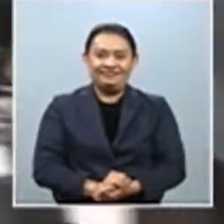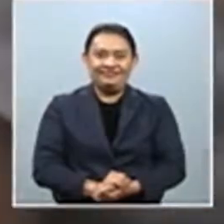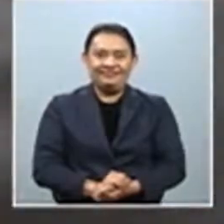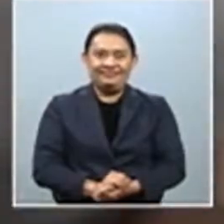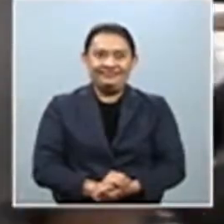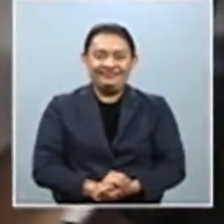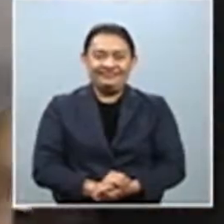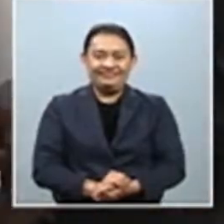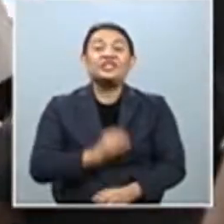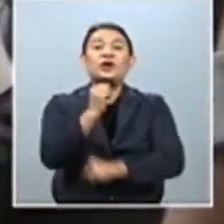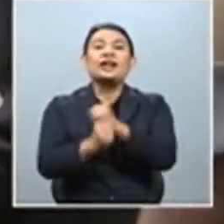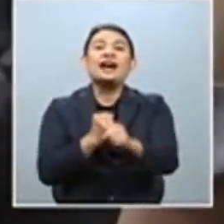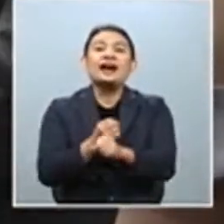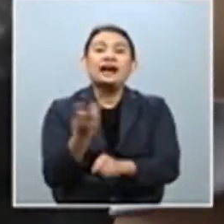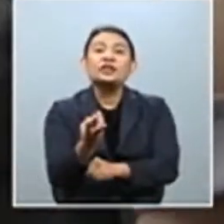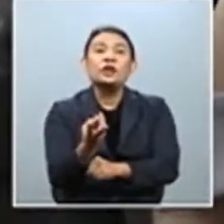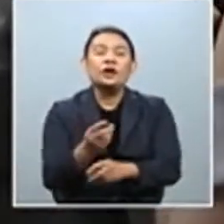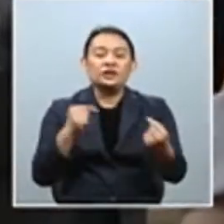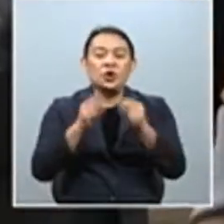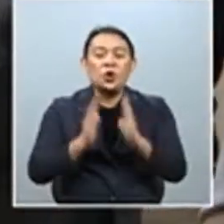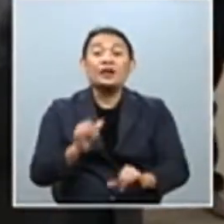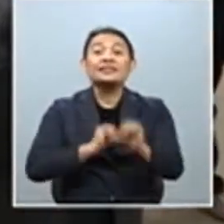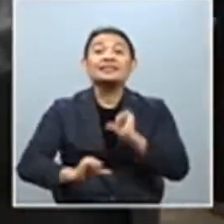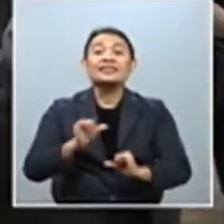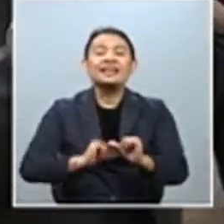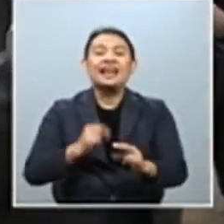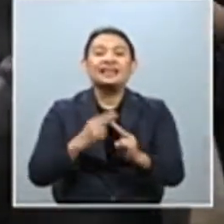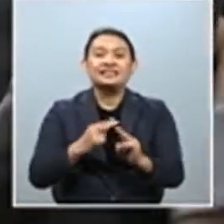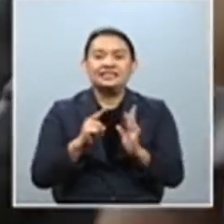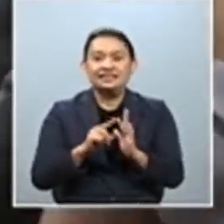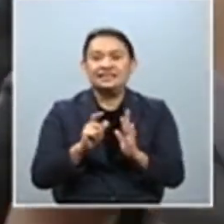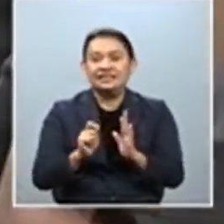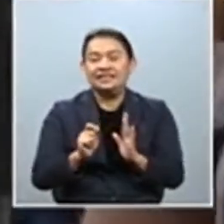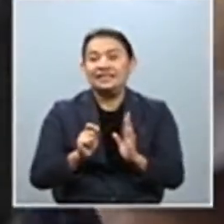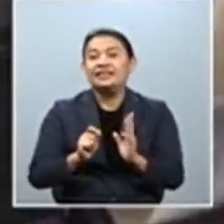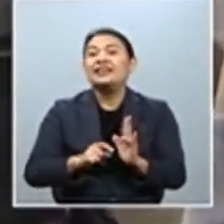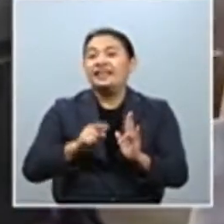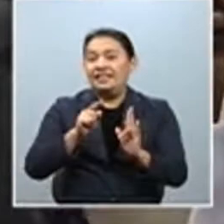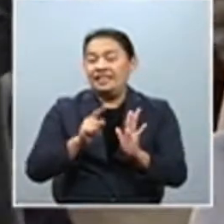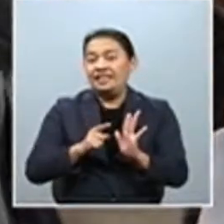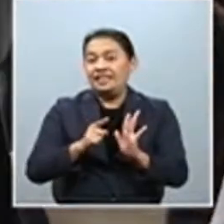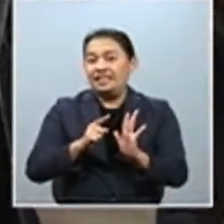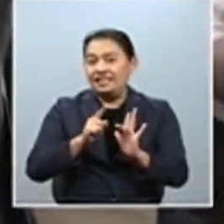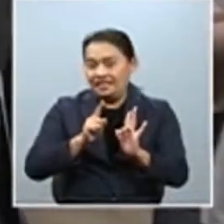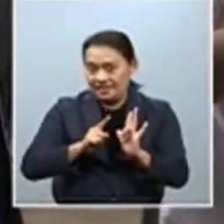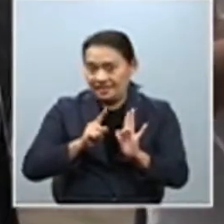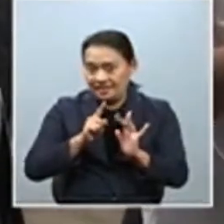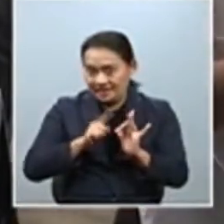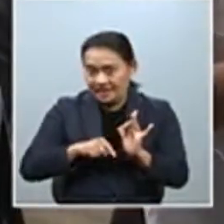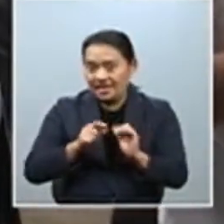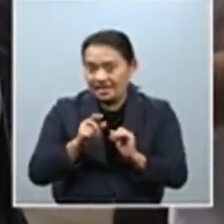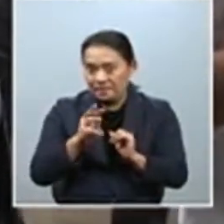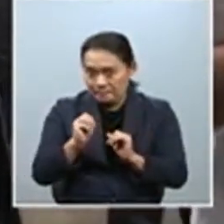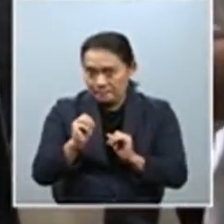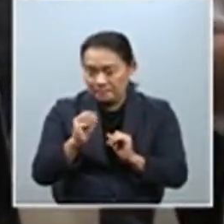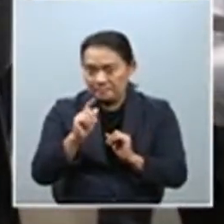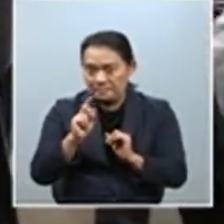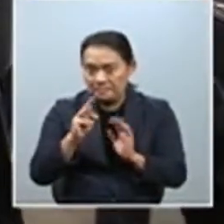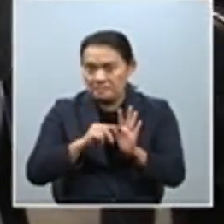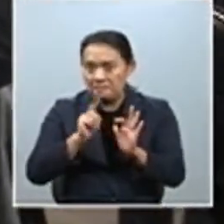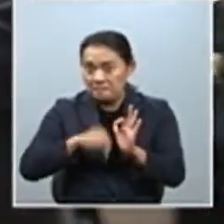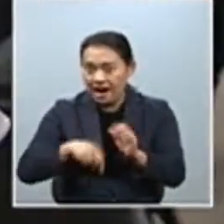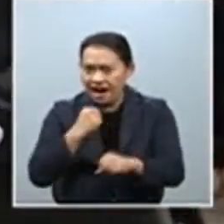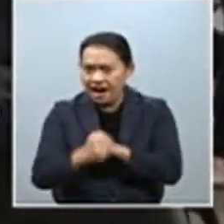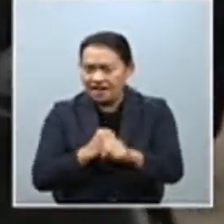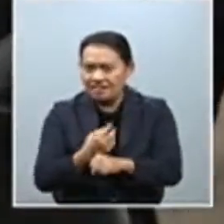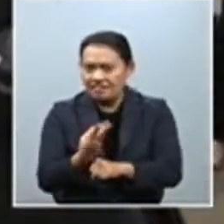ส่วนอายุน้อยที่สุดก็คือนักแสดงน้องใหม่น้องเอมม่าจากซีรีส์ลูกผู้ชายเรื่องเพชรส่วนอายุเท่าไหร่ไปฟังค่ะ อายุเท่